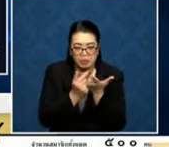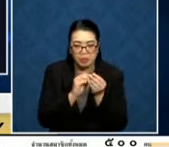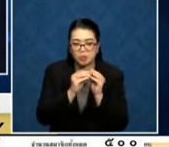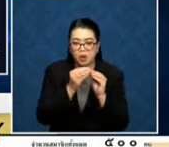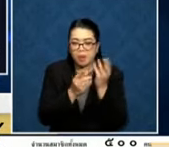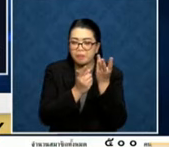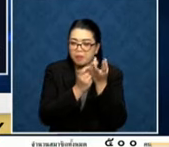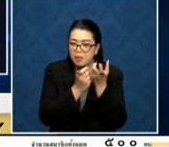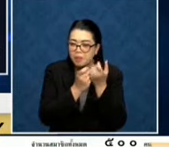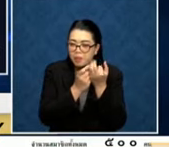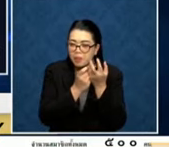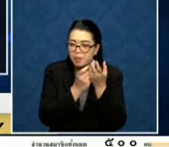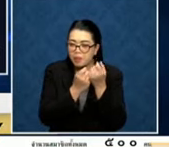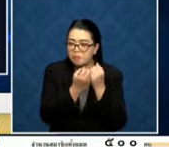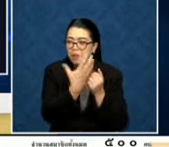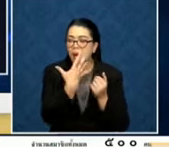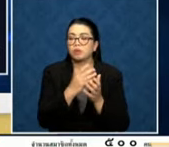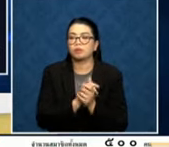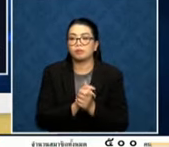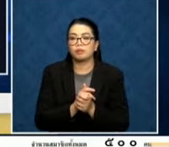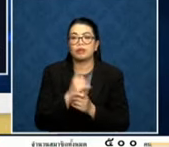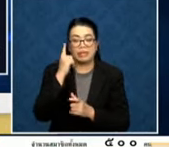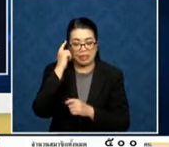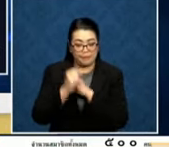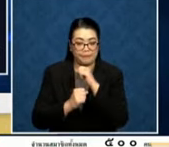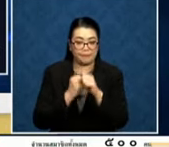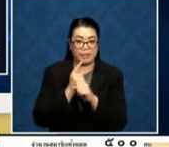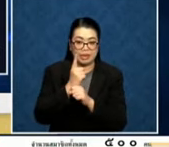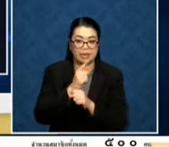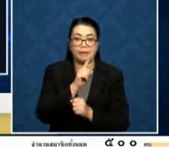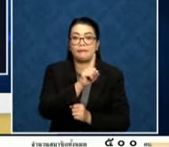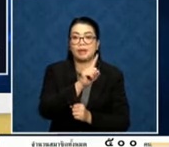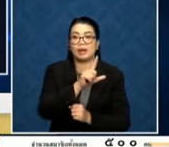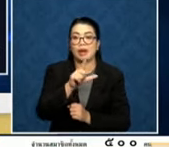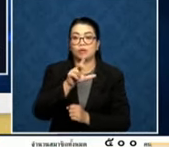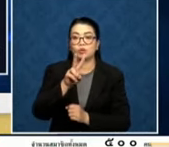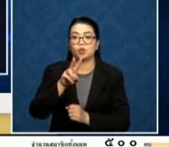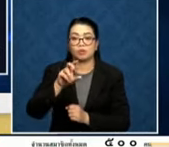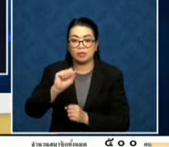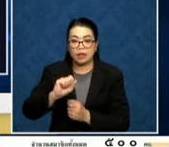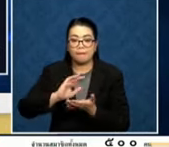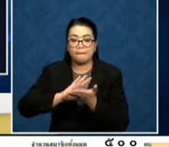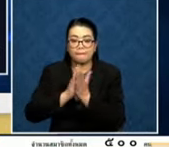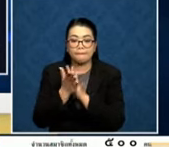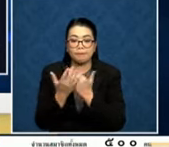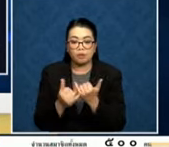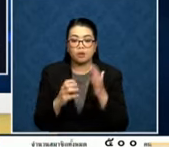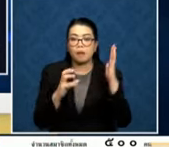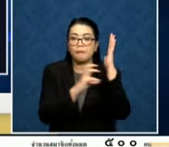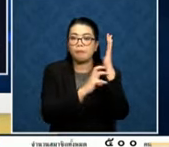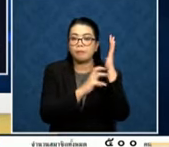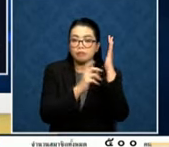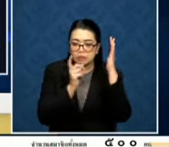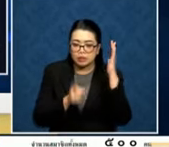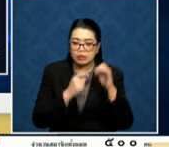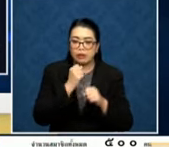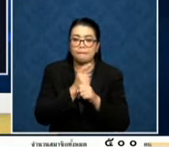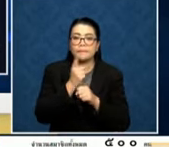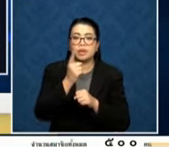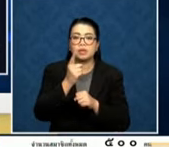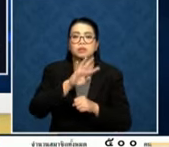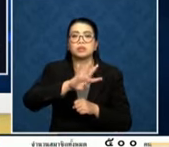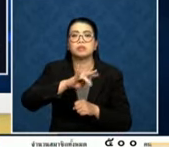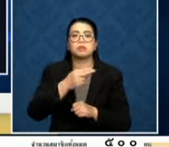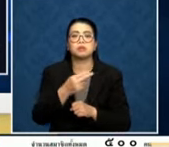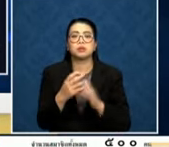ตามเป้าเนี่ยประเทศไทยควรจะมีการติดตั้งปีละ 1 ,000อันแต่ปัจจุบันครับมีการติดตั้งจริงเพียงปีละ 40,000